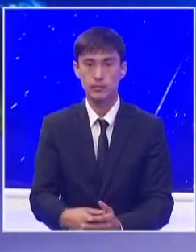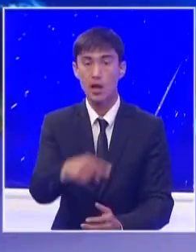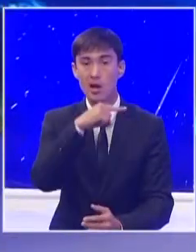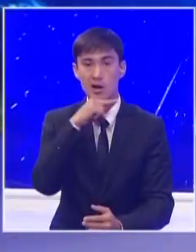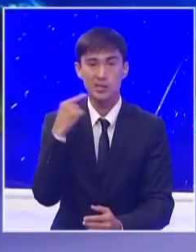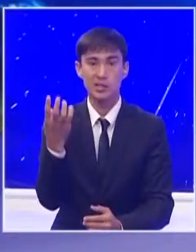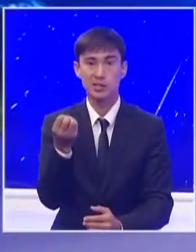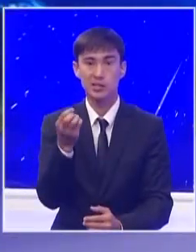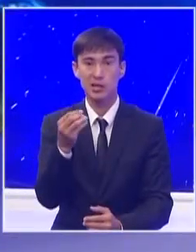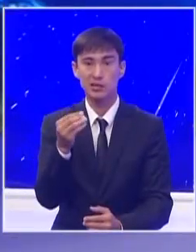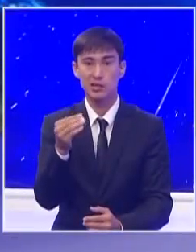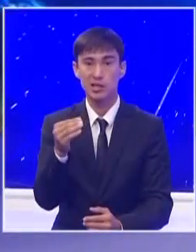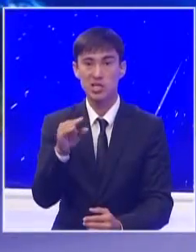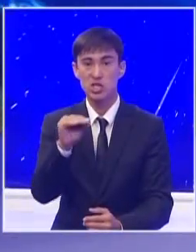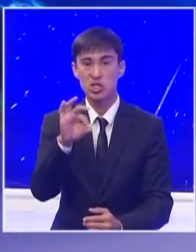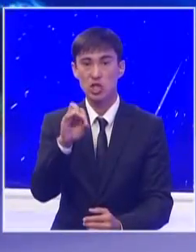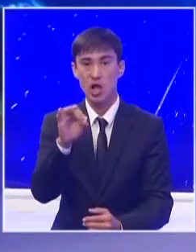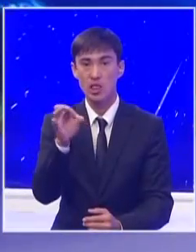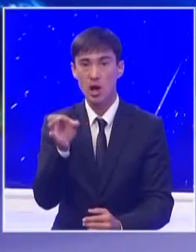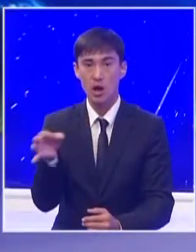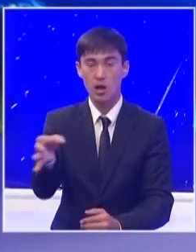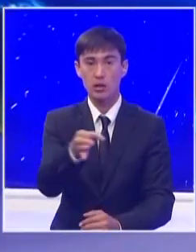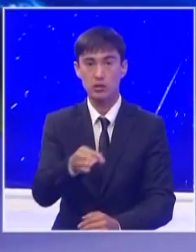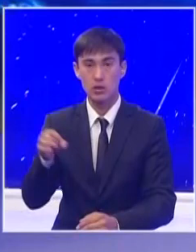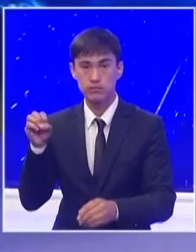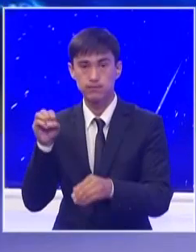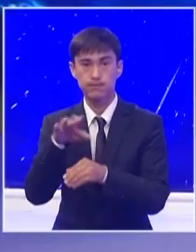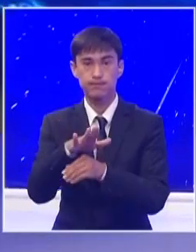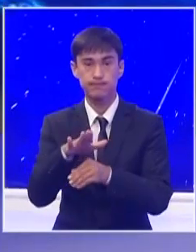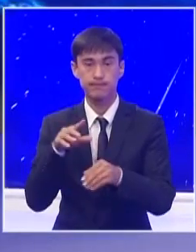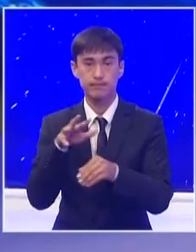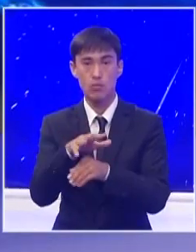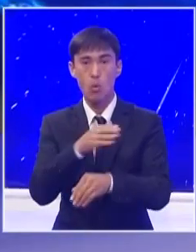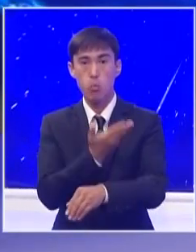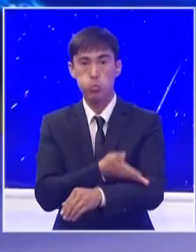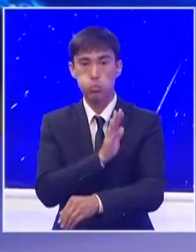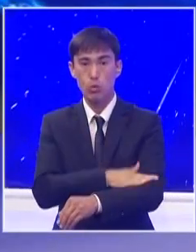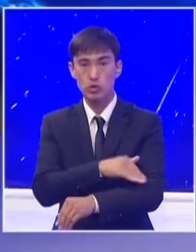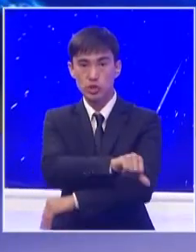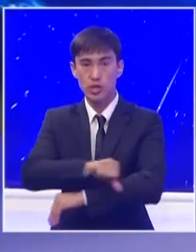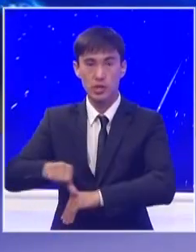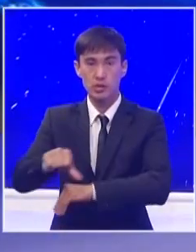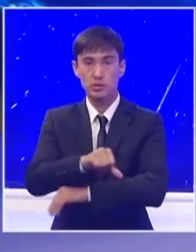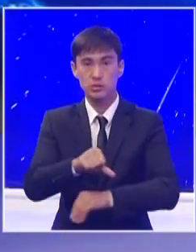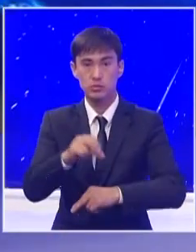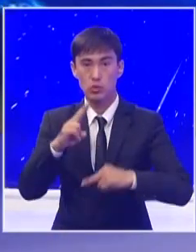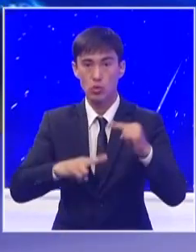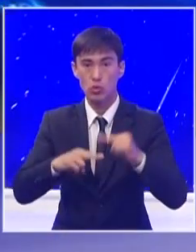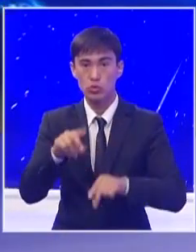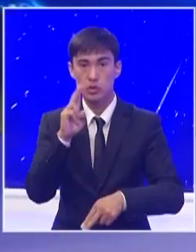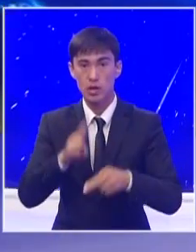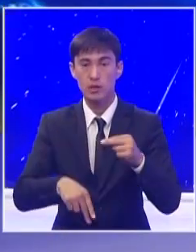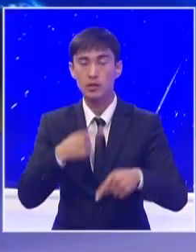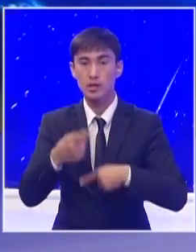Ресей тағы да жылан аралына оқ жаудырды. Польша, Беларусь пен шекарадағы бөгеттің құрылысын аяқтады. Осы және өзге әлем жаңалықтары